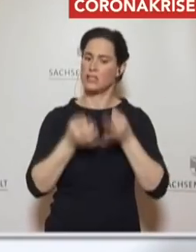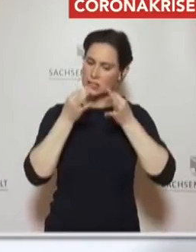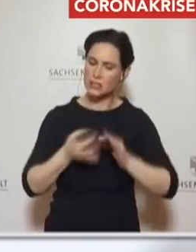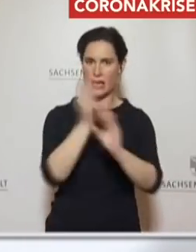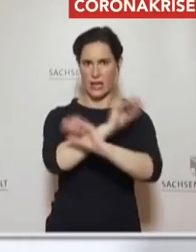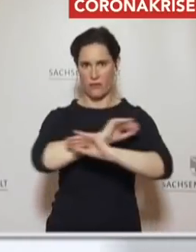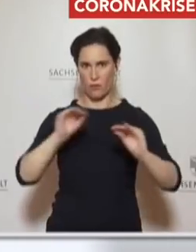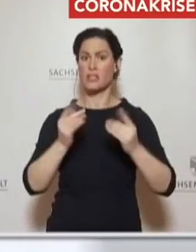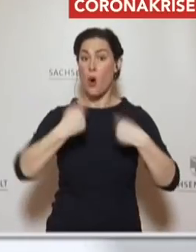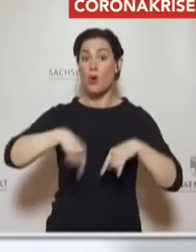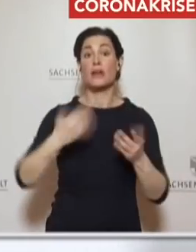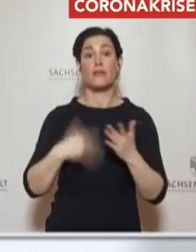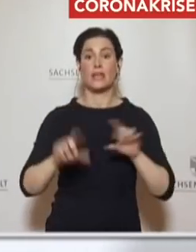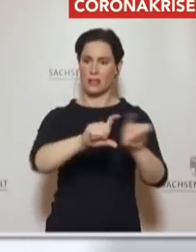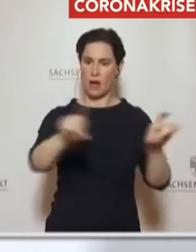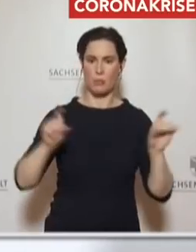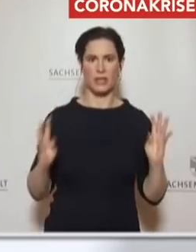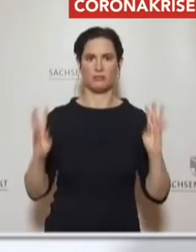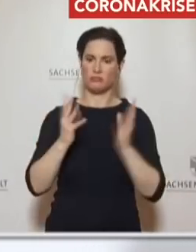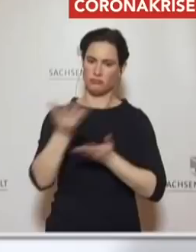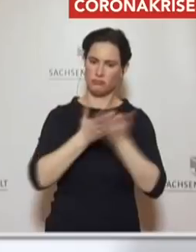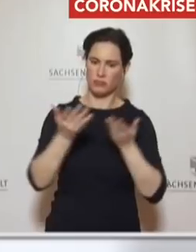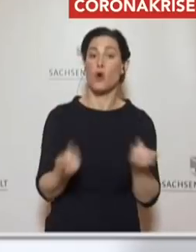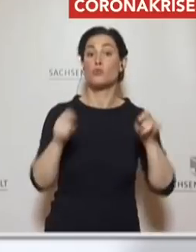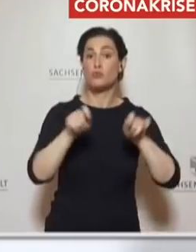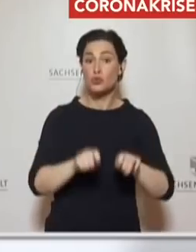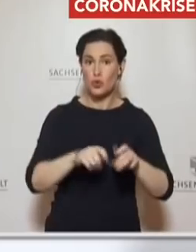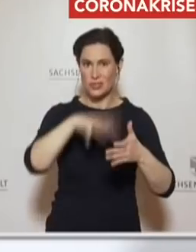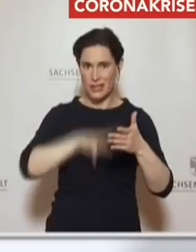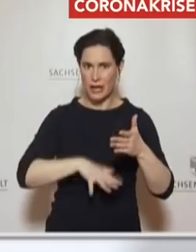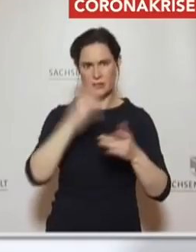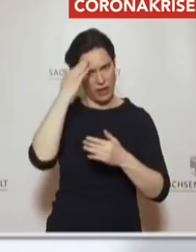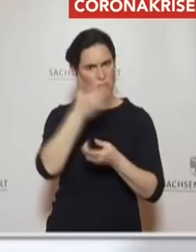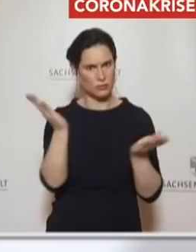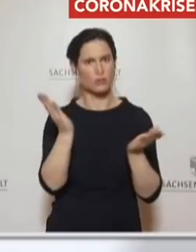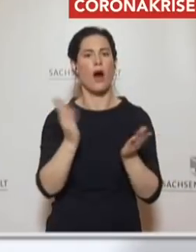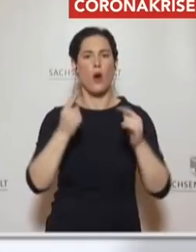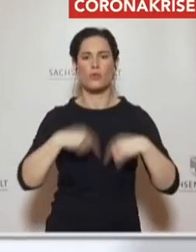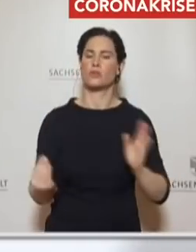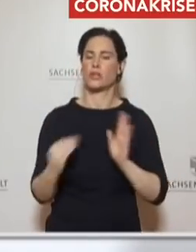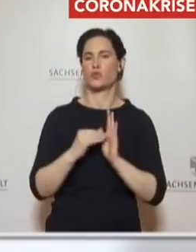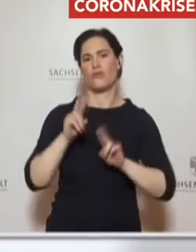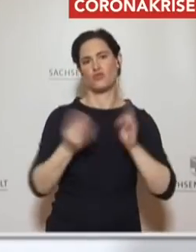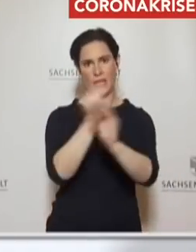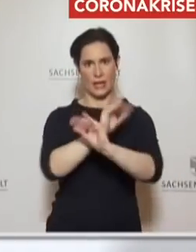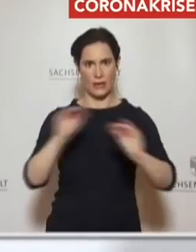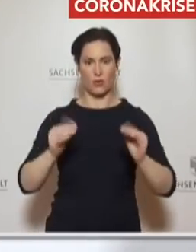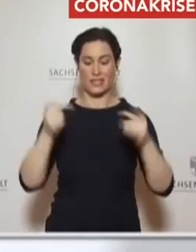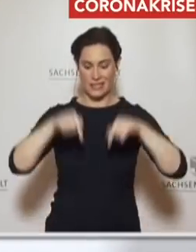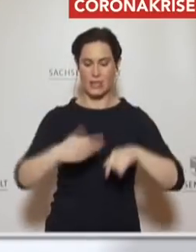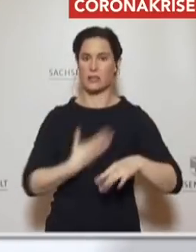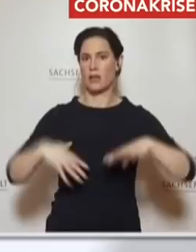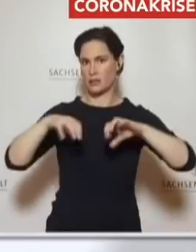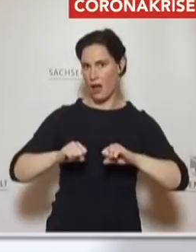Kabinett, auch in Verbindung nicht nur mit dem Beschlusstext, den Sie inzwischen alle kennen, sondern mit dem, was sich für das Land Sachsen-Anhalt